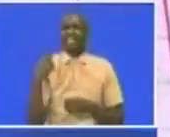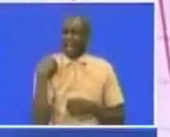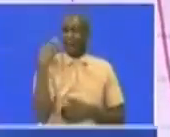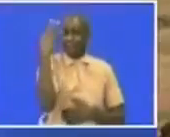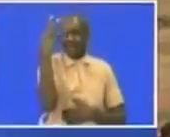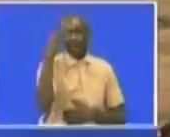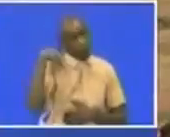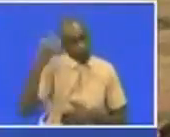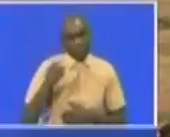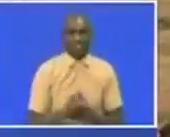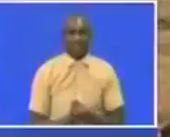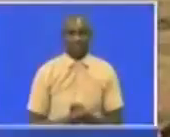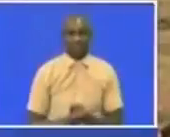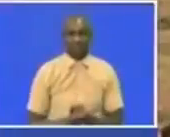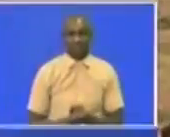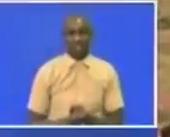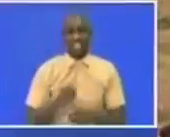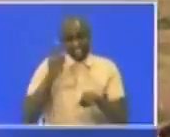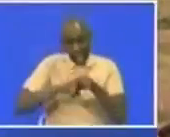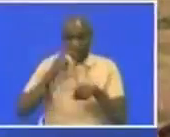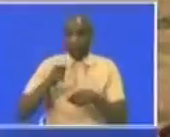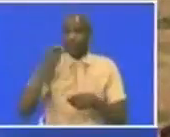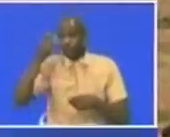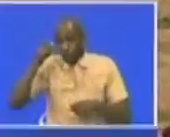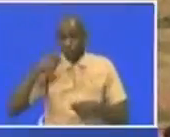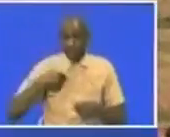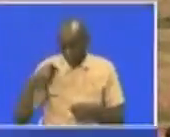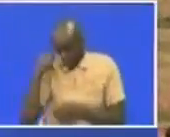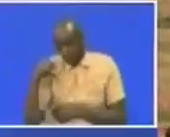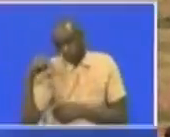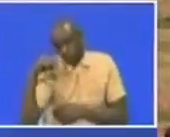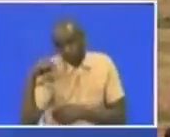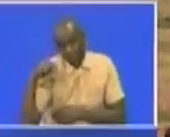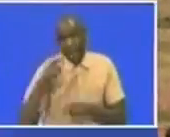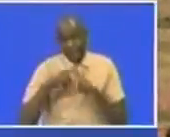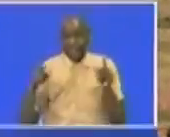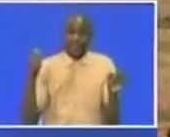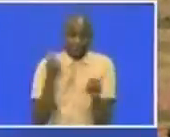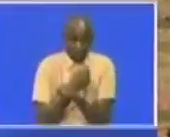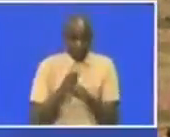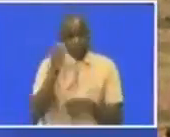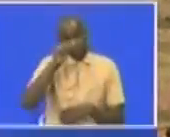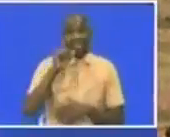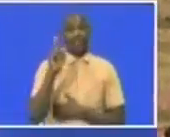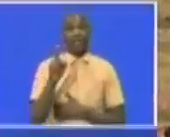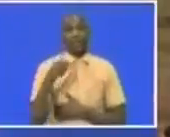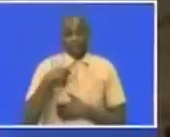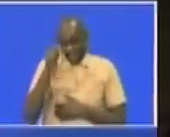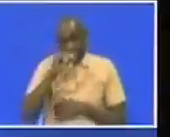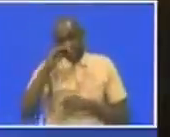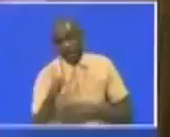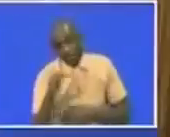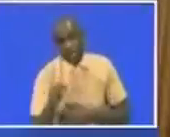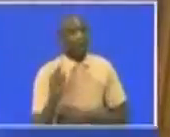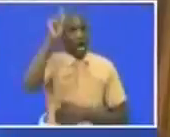bora. Nianda kushika chok na nafanya hisabati. Lakini sisi anga andika juu, andika hapo chini